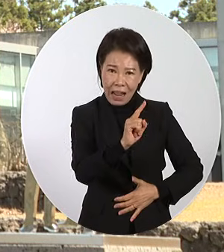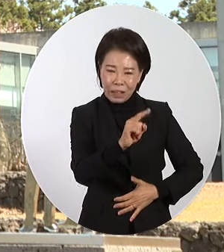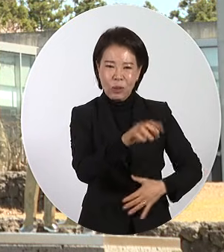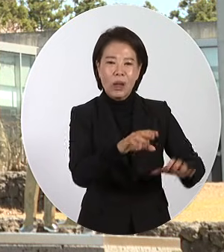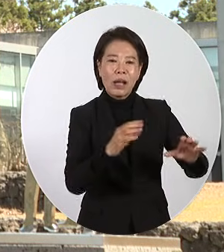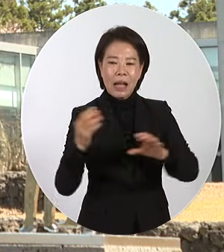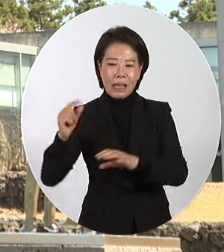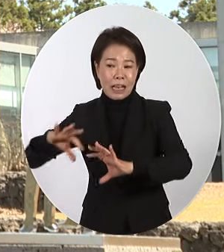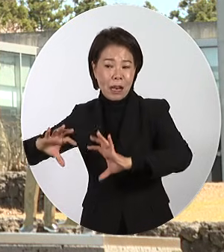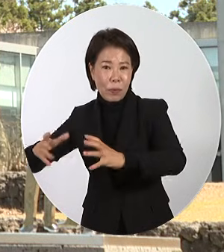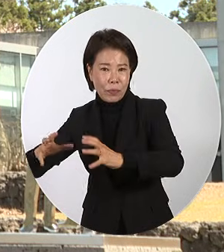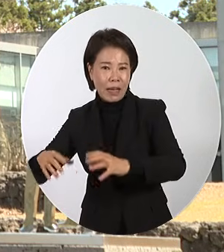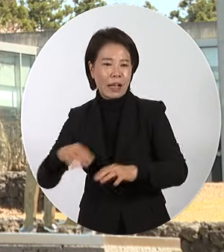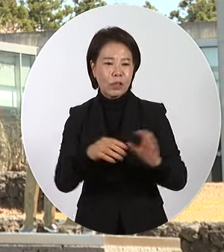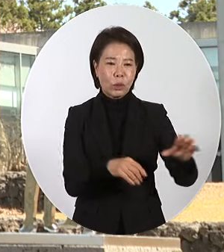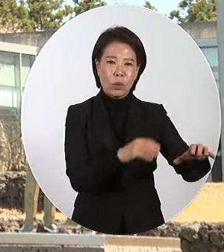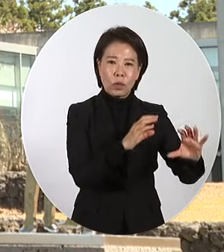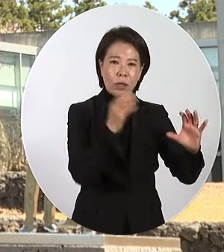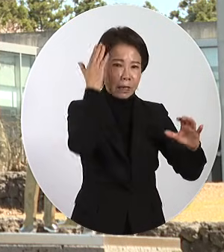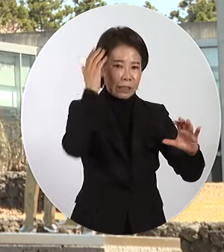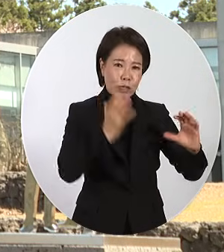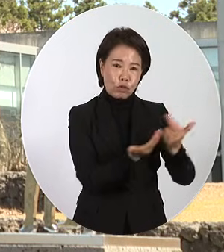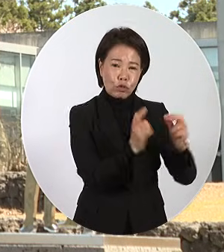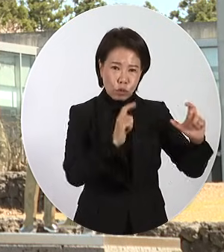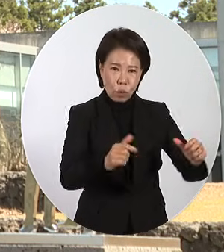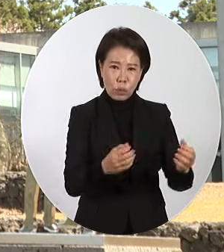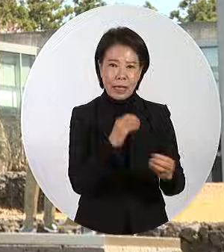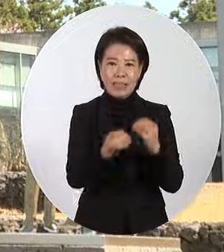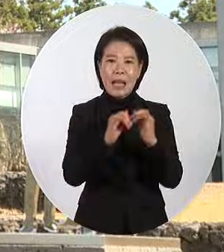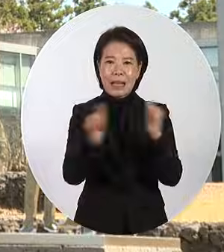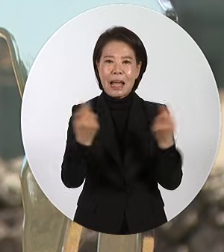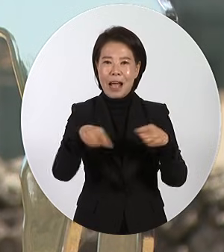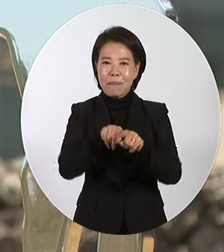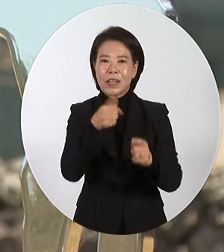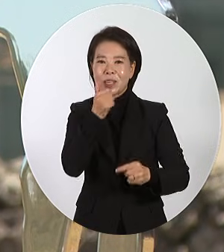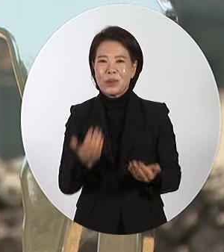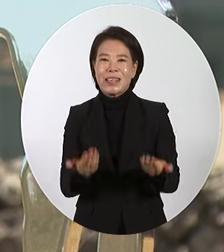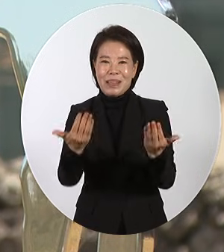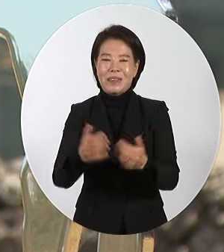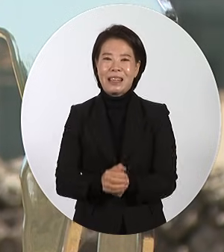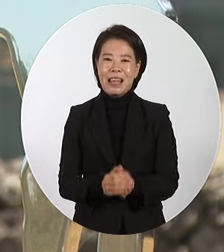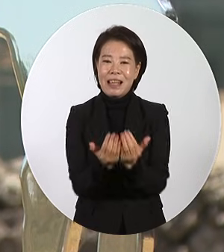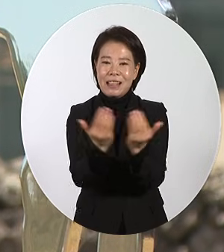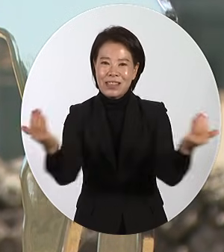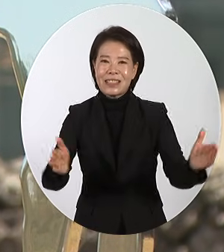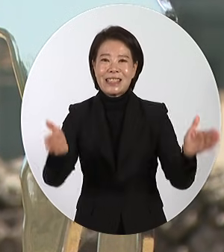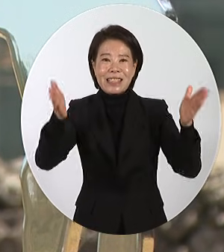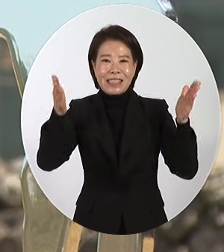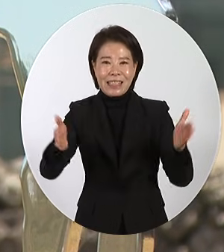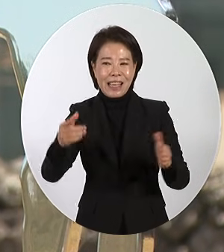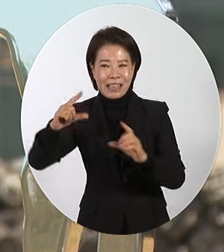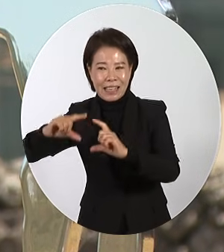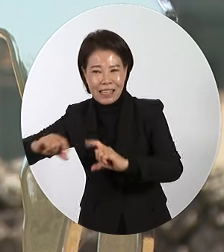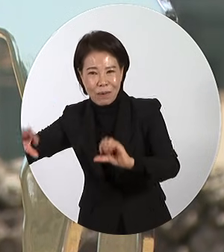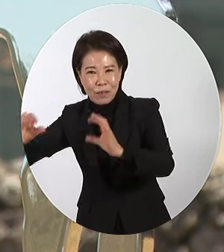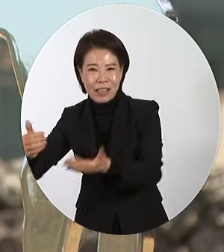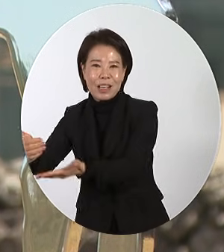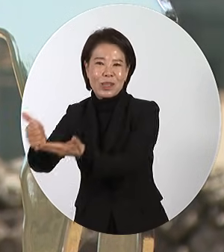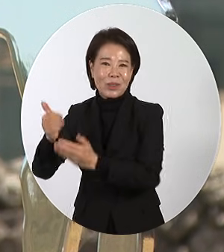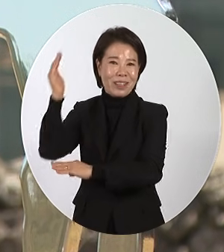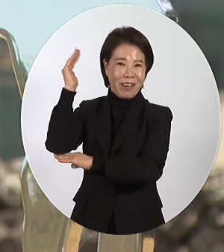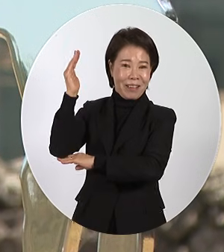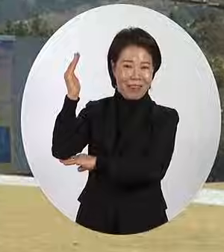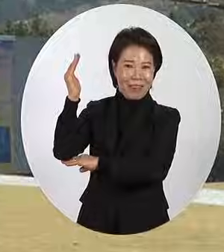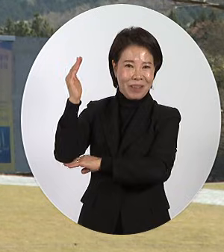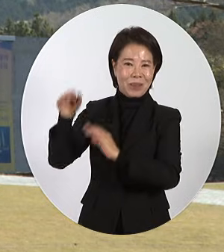최영림, 장미석 등 양 지역 대표 작가들의 작품도 함께 소개됩니다. 전시 기간 일본 작가 초청